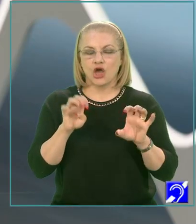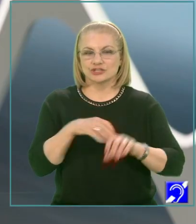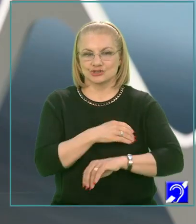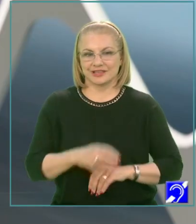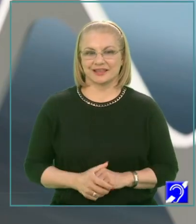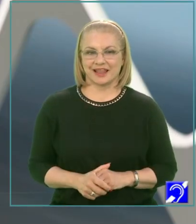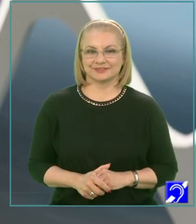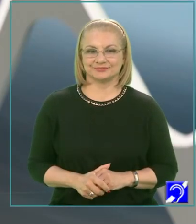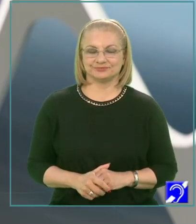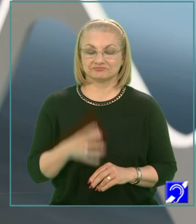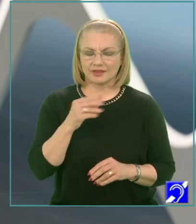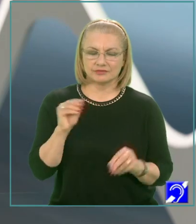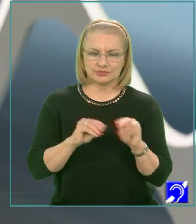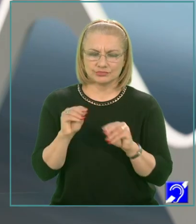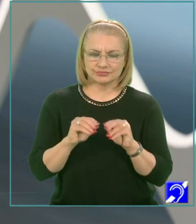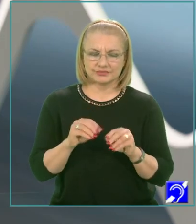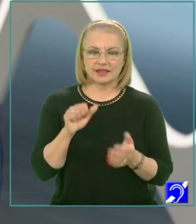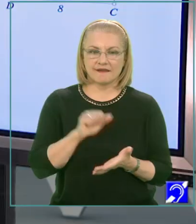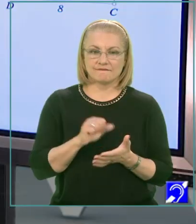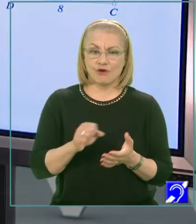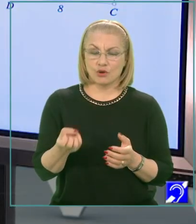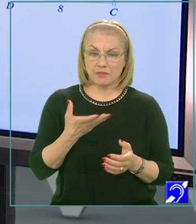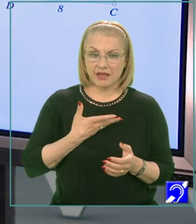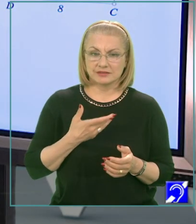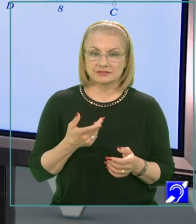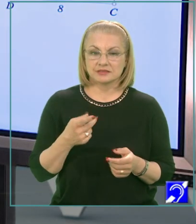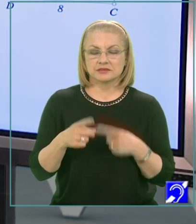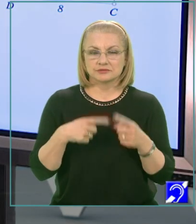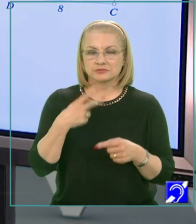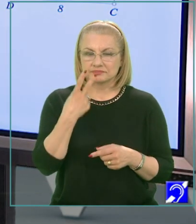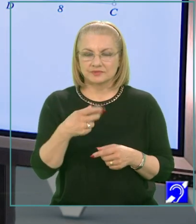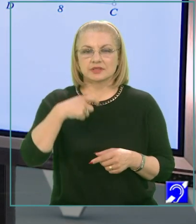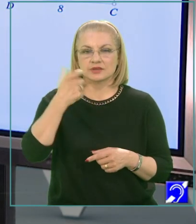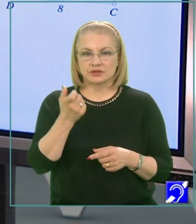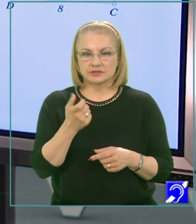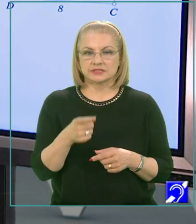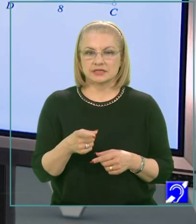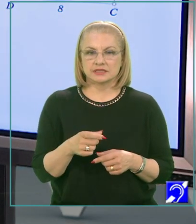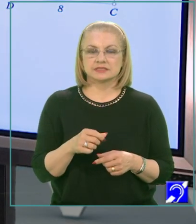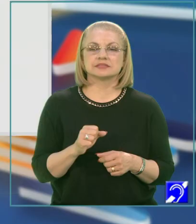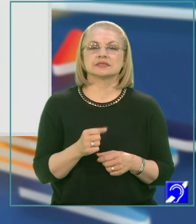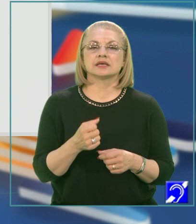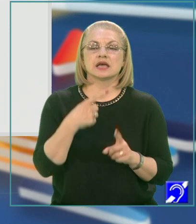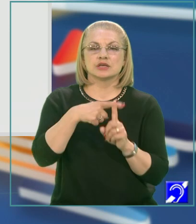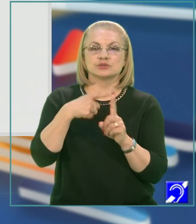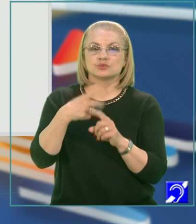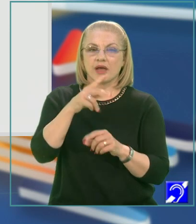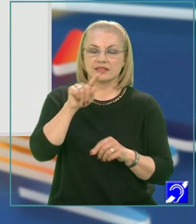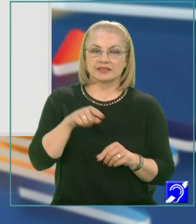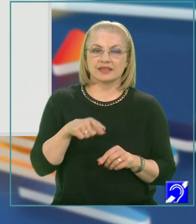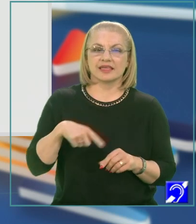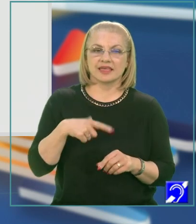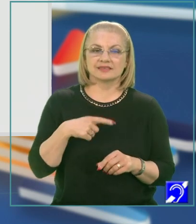informații, constatăm că suma acestor trei unghiuri este